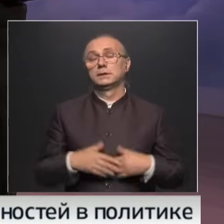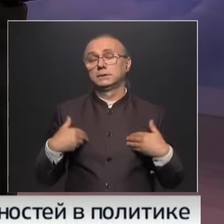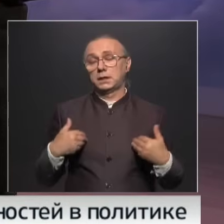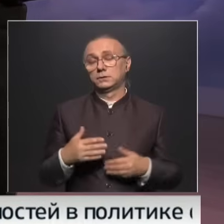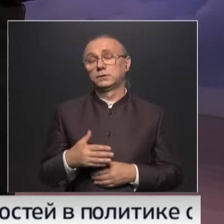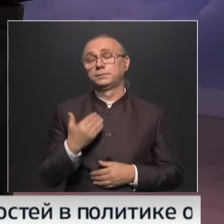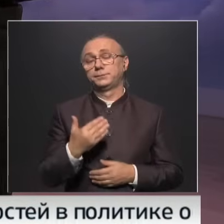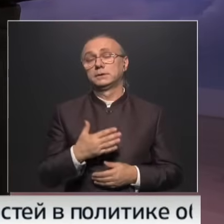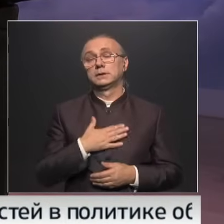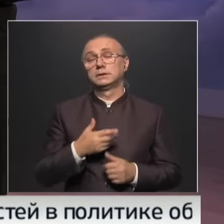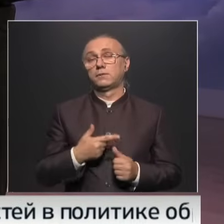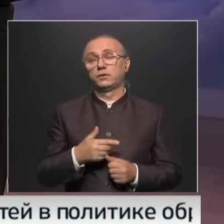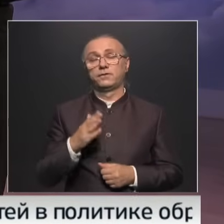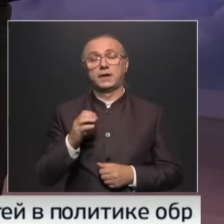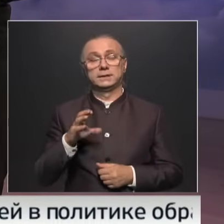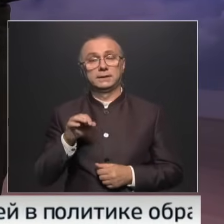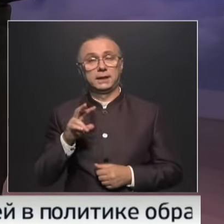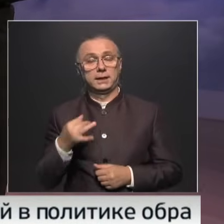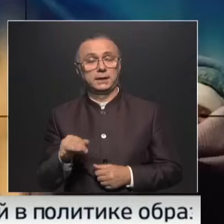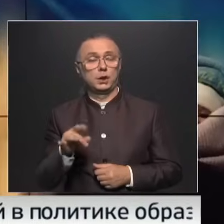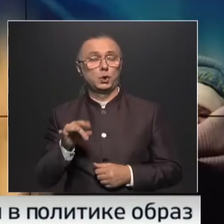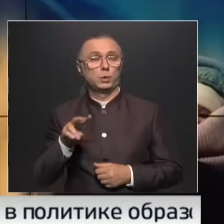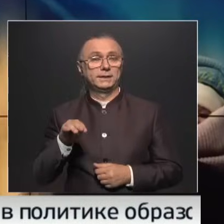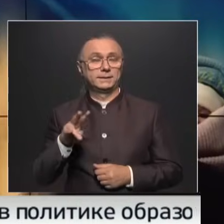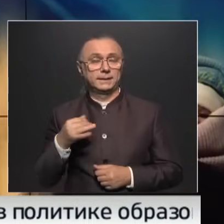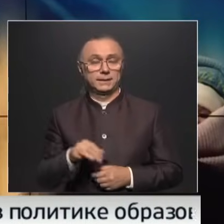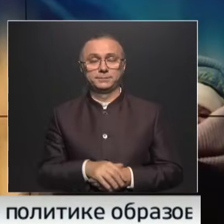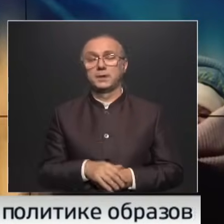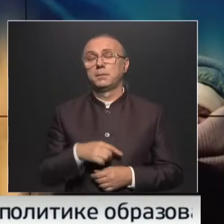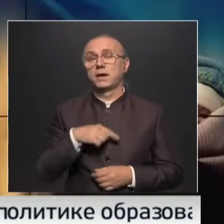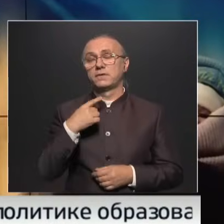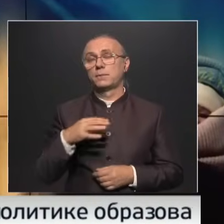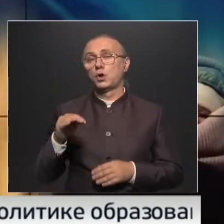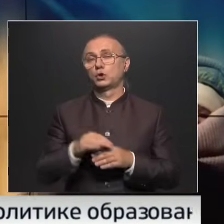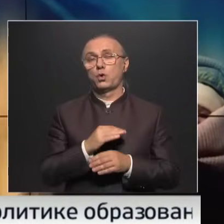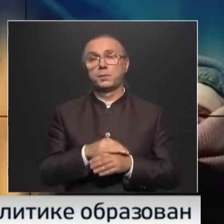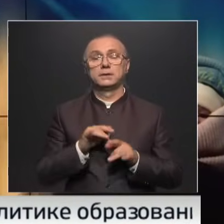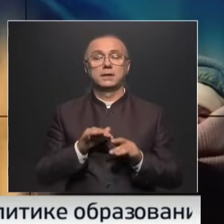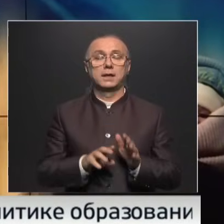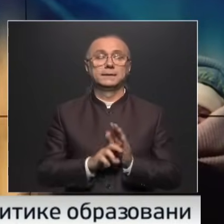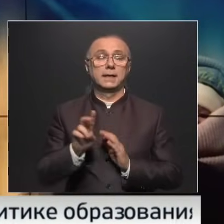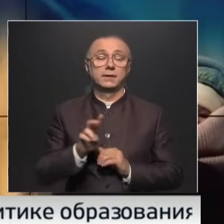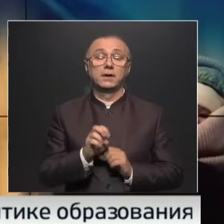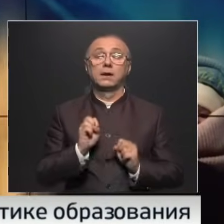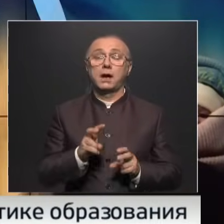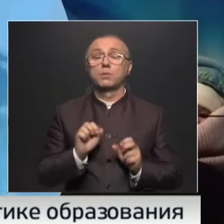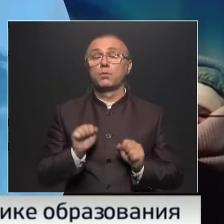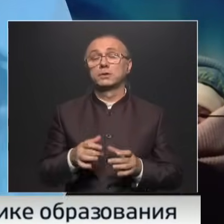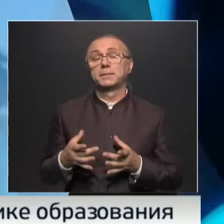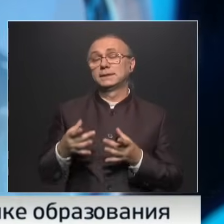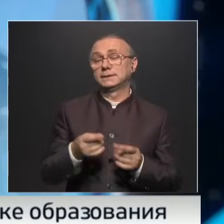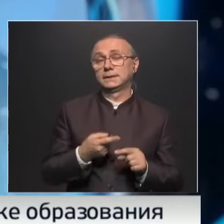Здравствуйте, меня зовут Василий Рулинский, и это рубрика «Церковь помогает». Здесь мы говорим о добрых делах людей церкви и о том, как к этим делам